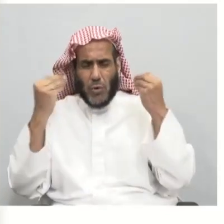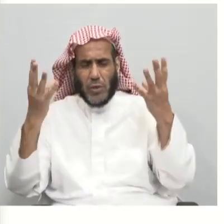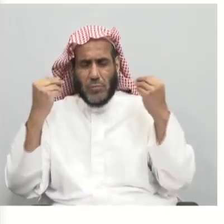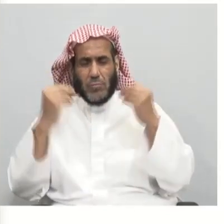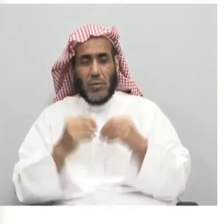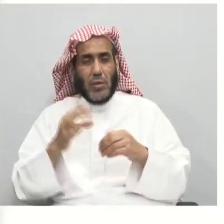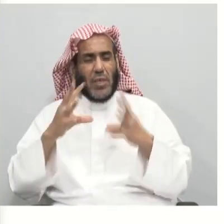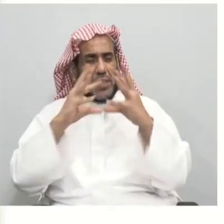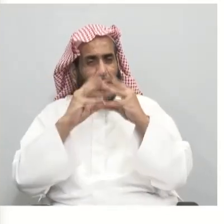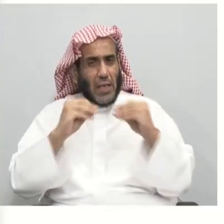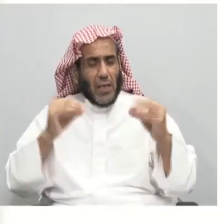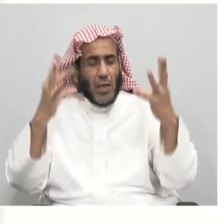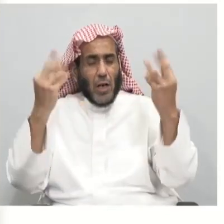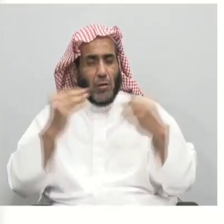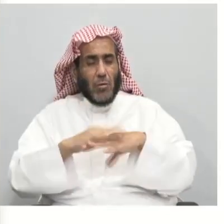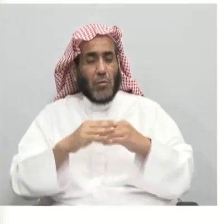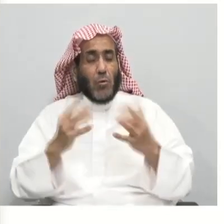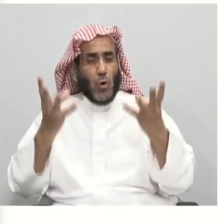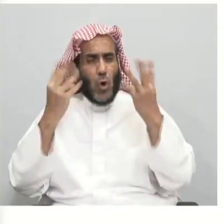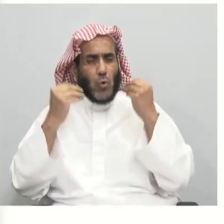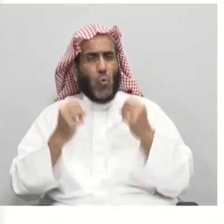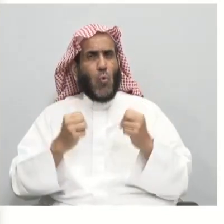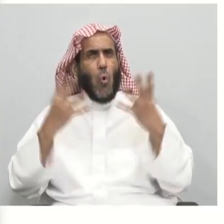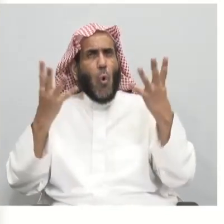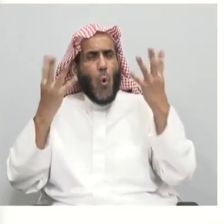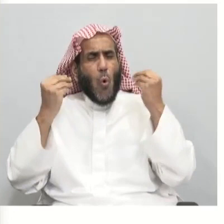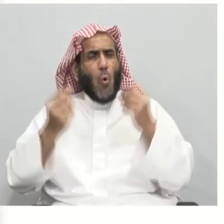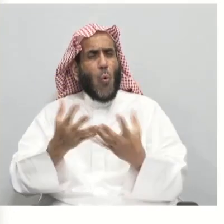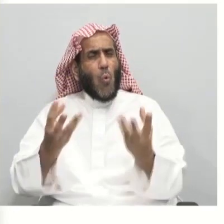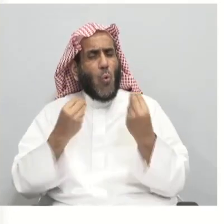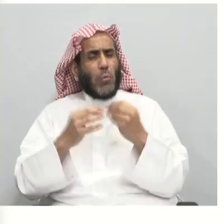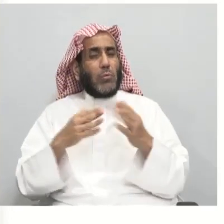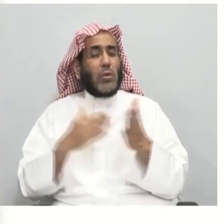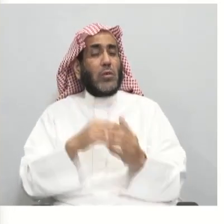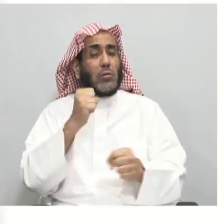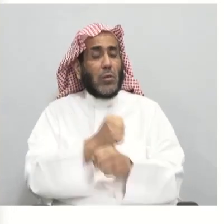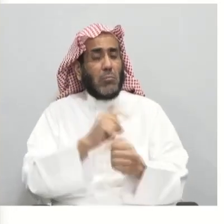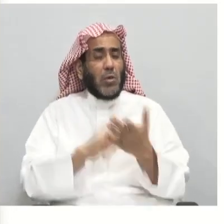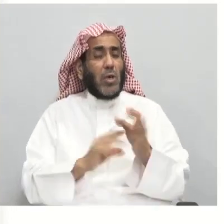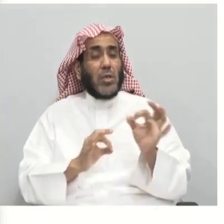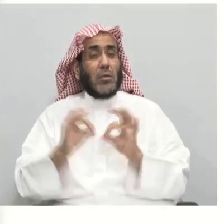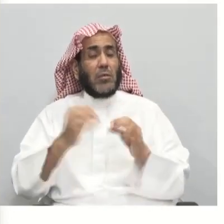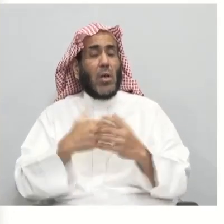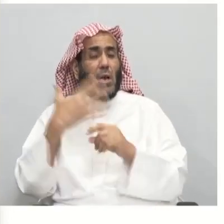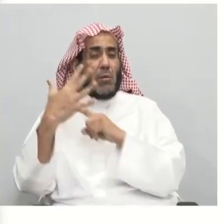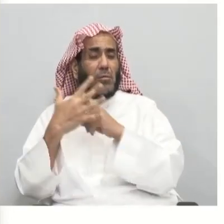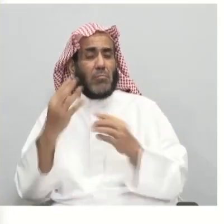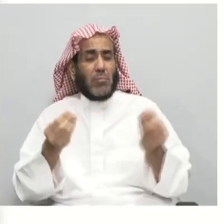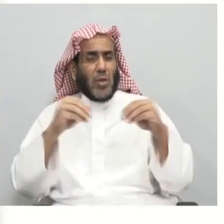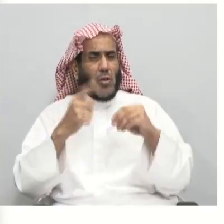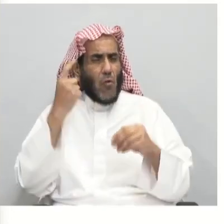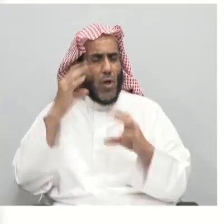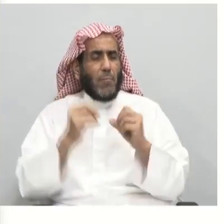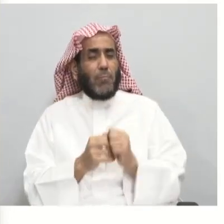التحليل الادبي حصيده الثوره المعلوماتيه كذلك تطبيق الاستراتيجيات الخمس لزياده